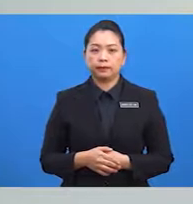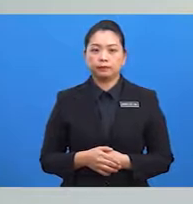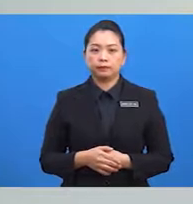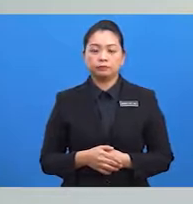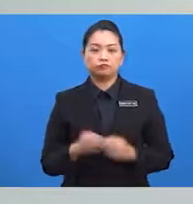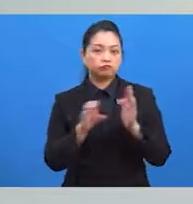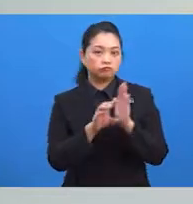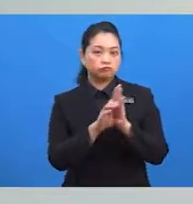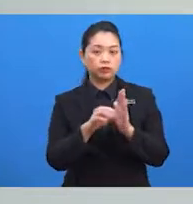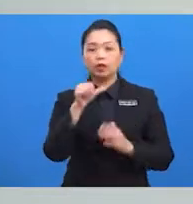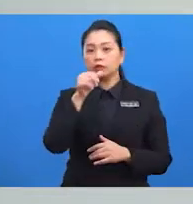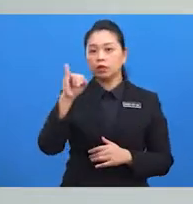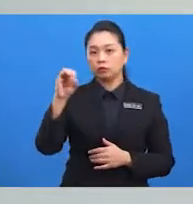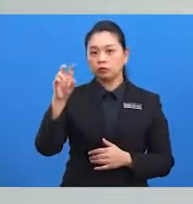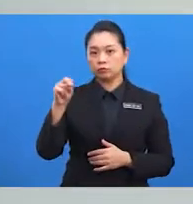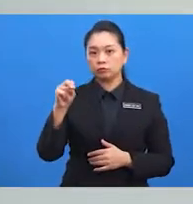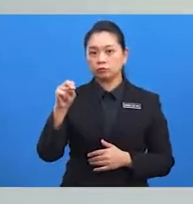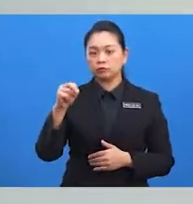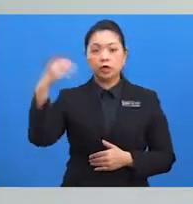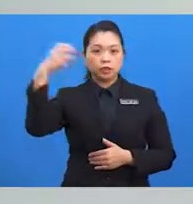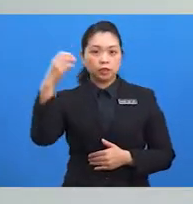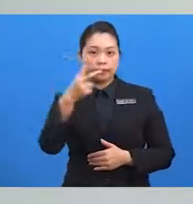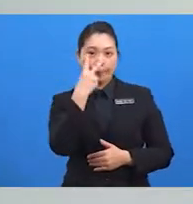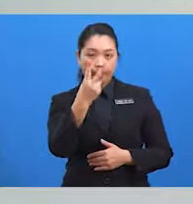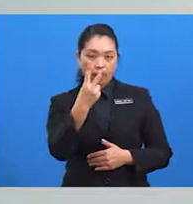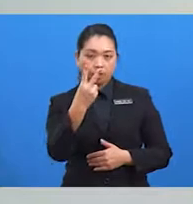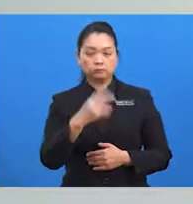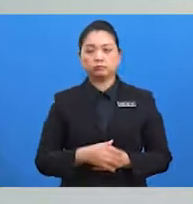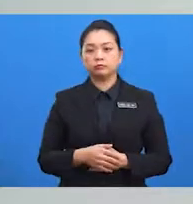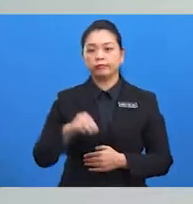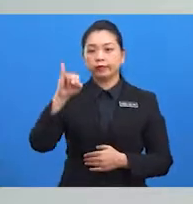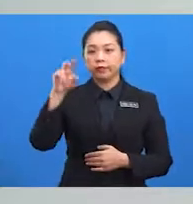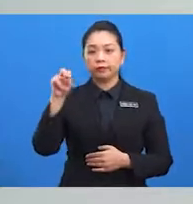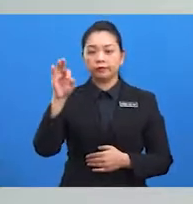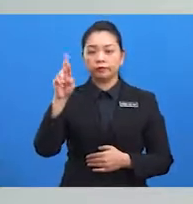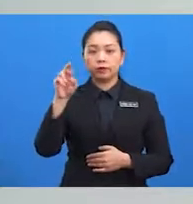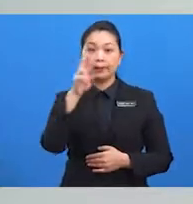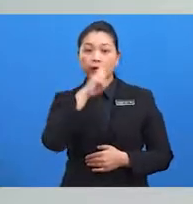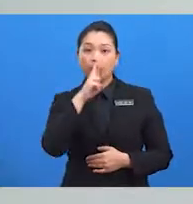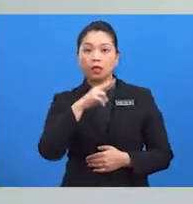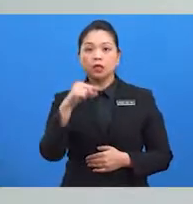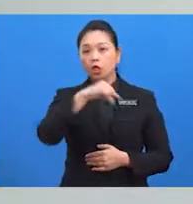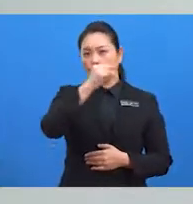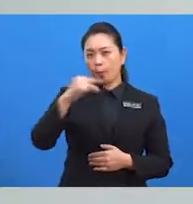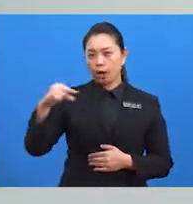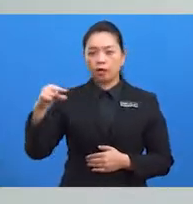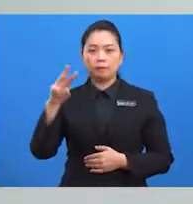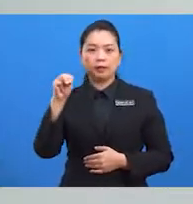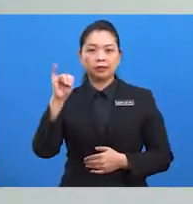saudara tidak mengayun ialah cahaya nampak inframerah gelombang